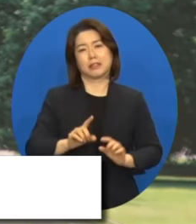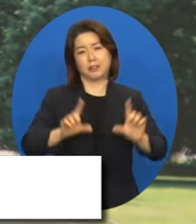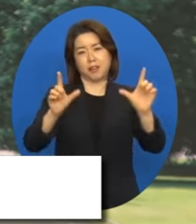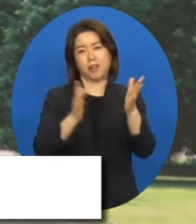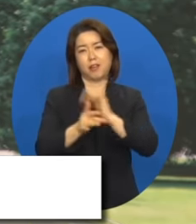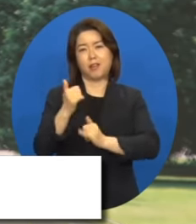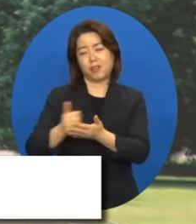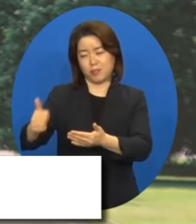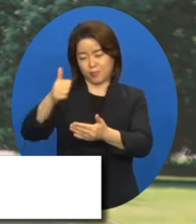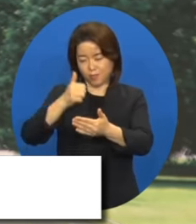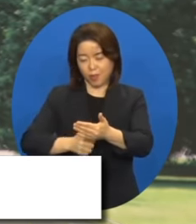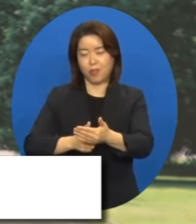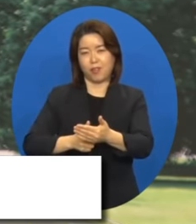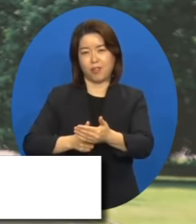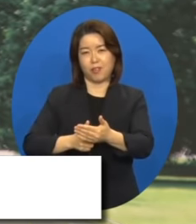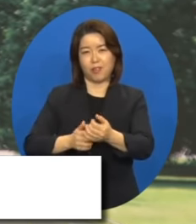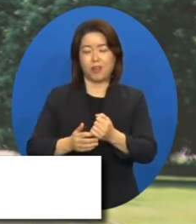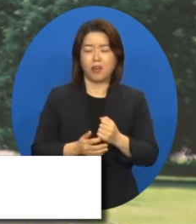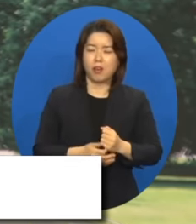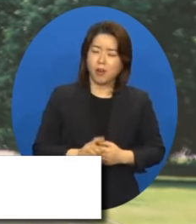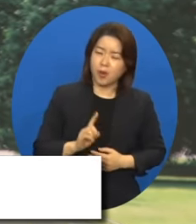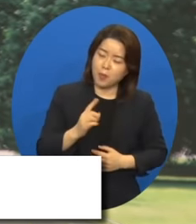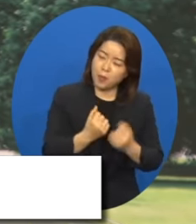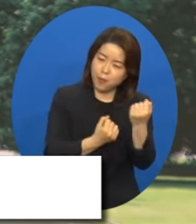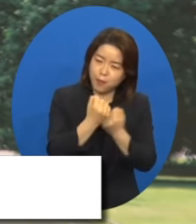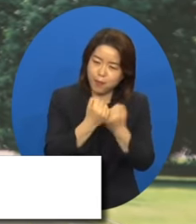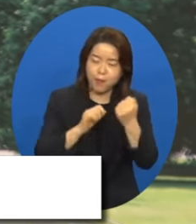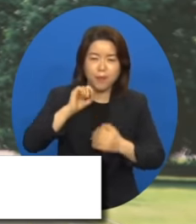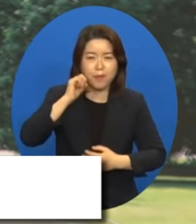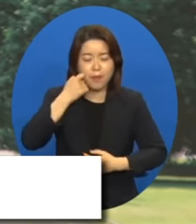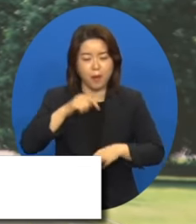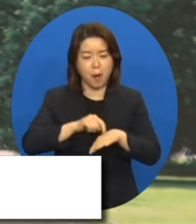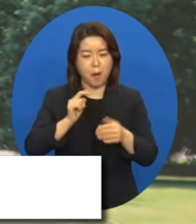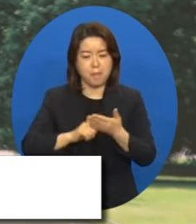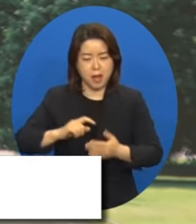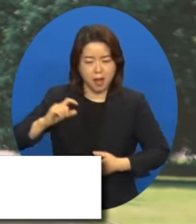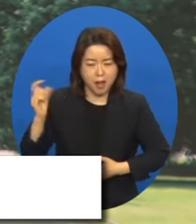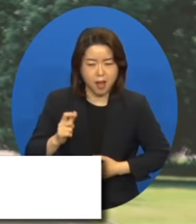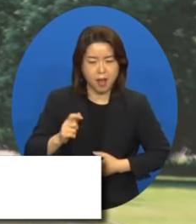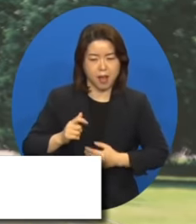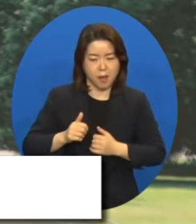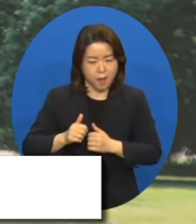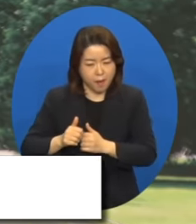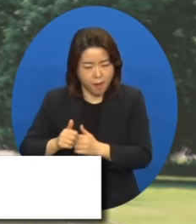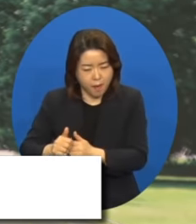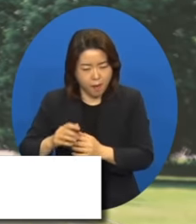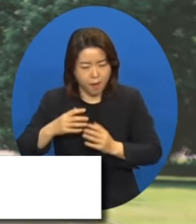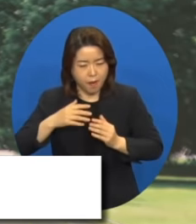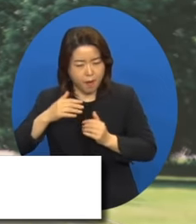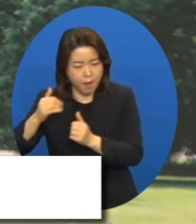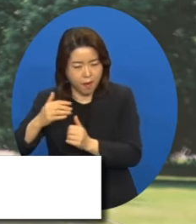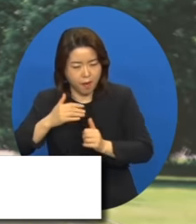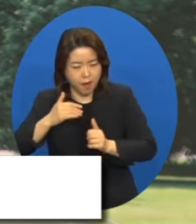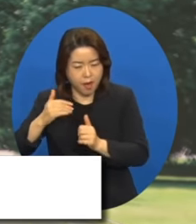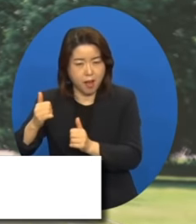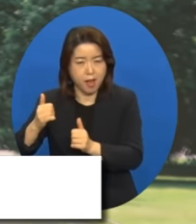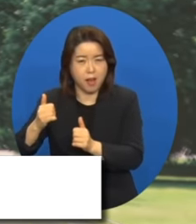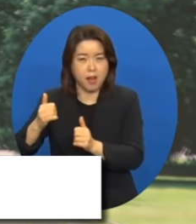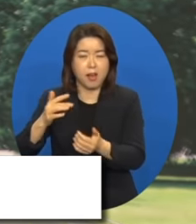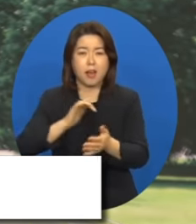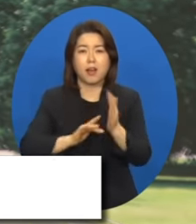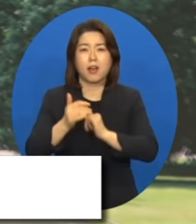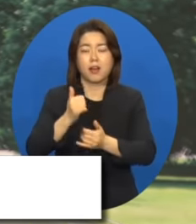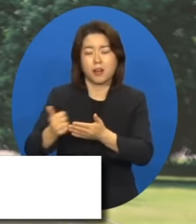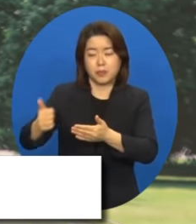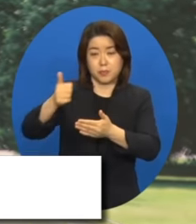겁니다. 뭐라고 설명할 수 없는 마음의 강한 끌림을 받고 예수님을 영접했어요.